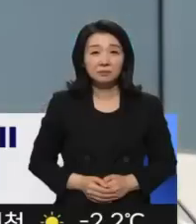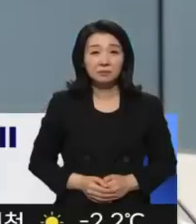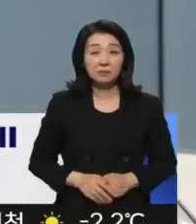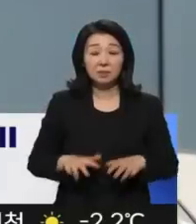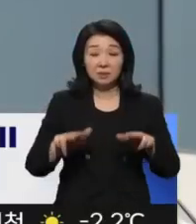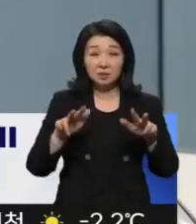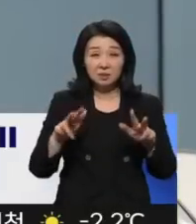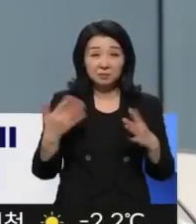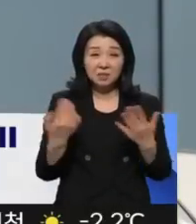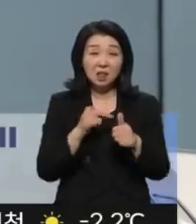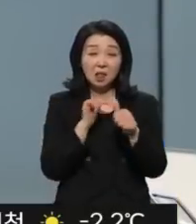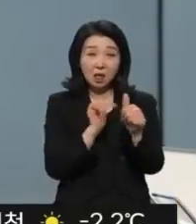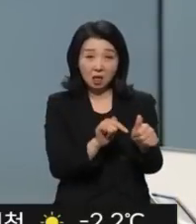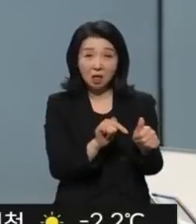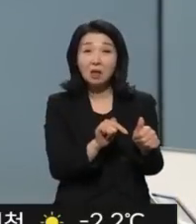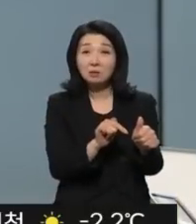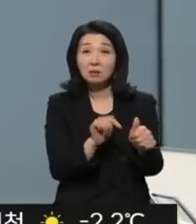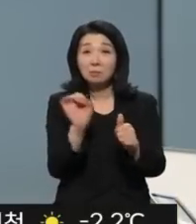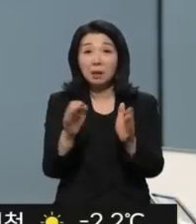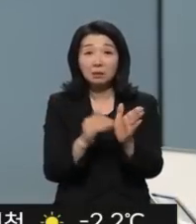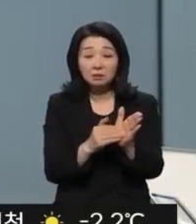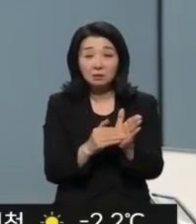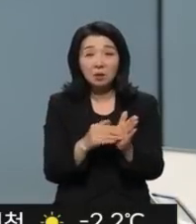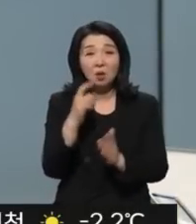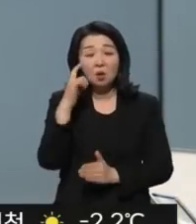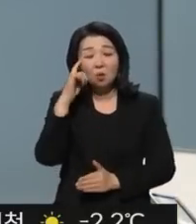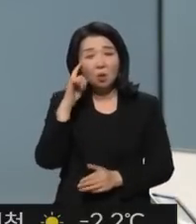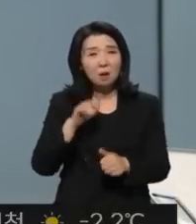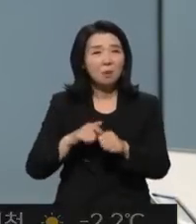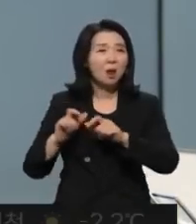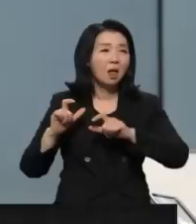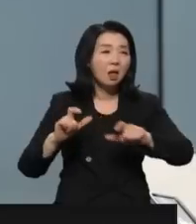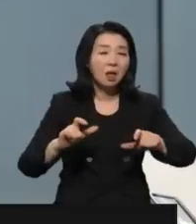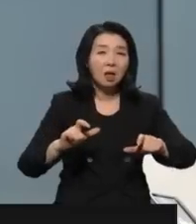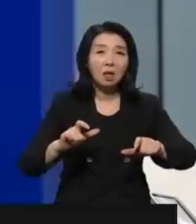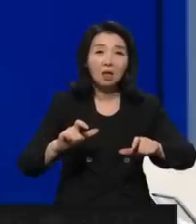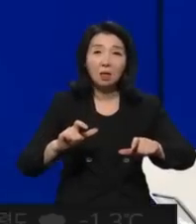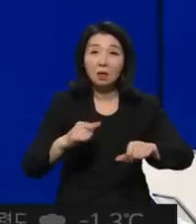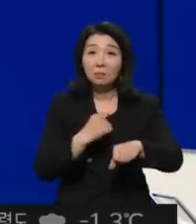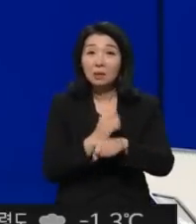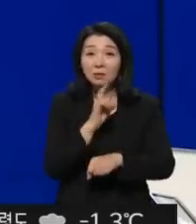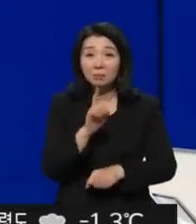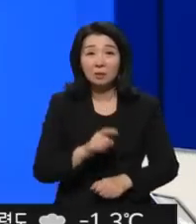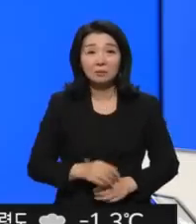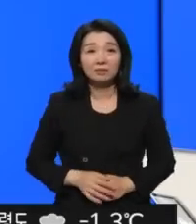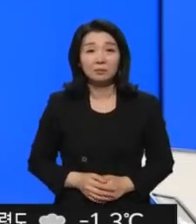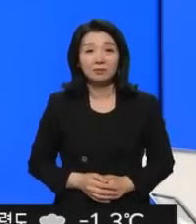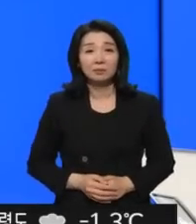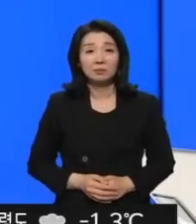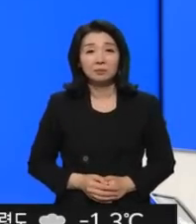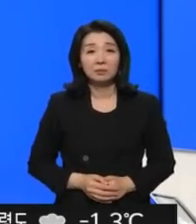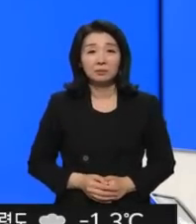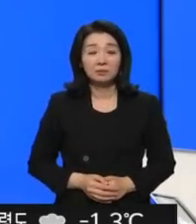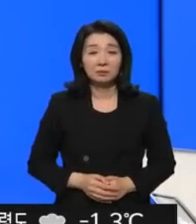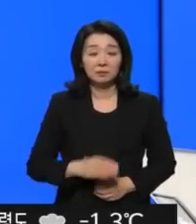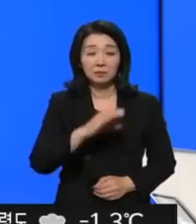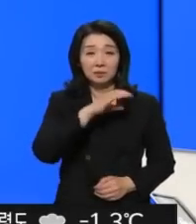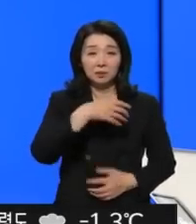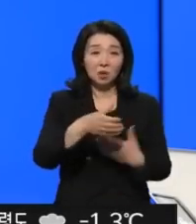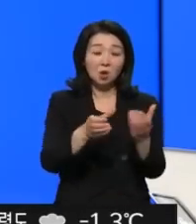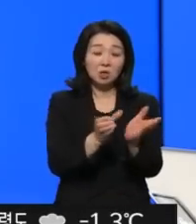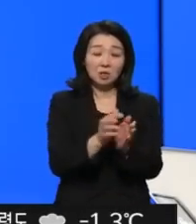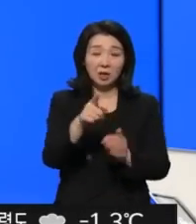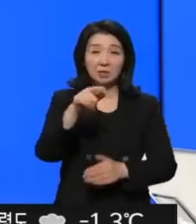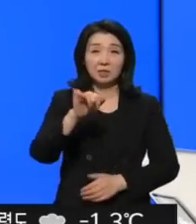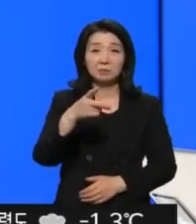지금 이제 업무 개시 명령 얘기를 제가 했잖아요. 이제 뭐 최대 제재를 하겠다는 두 장관의 발언이 막 나왔는데 정의당 심상정 의원은 오늘